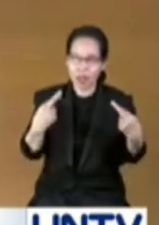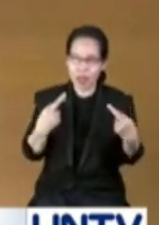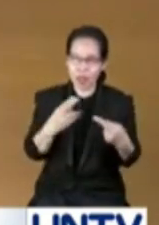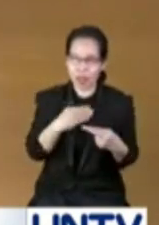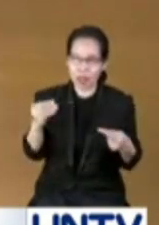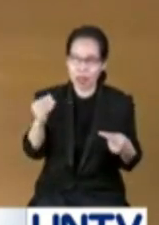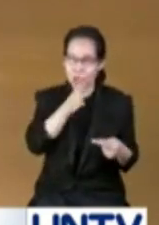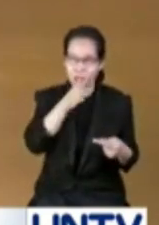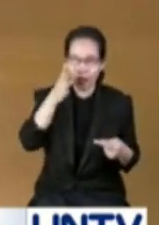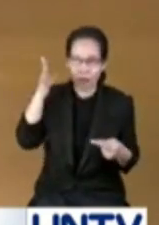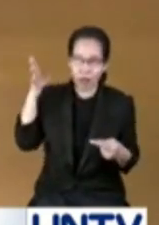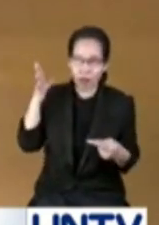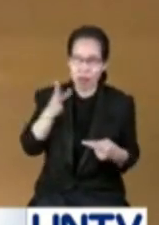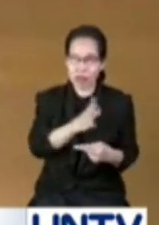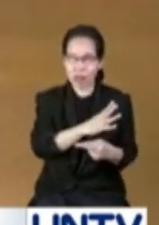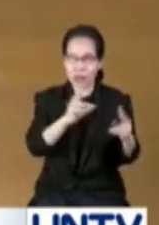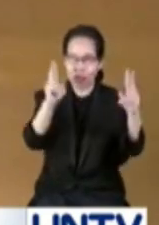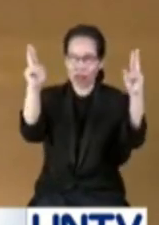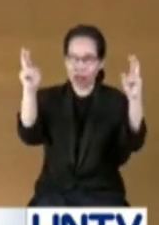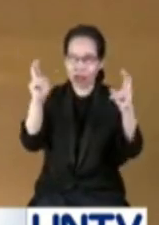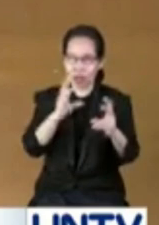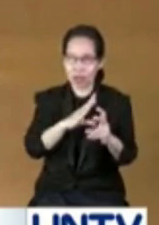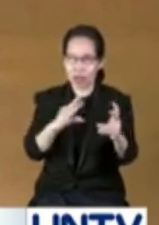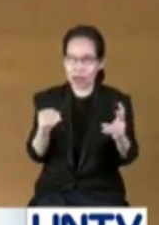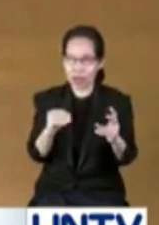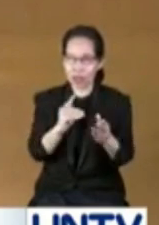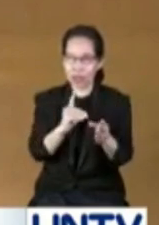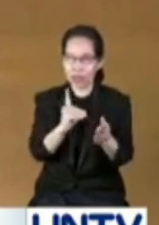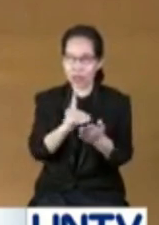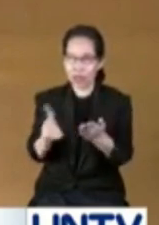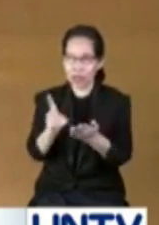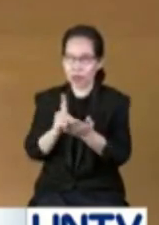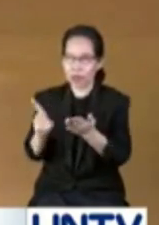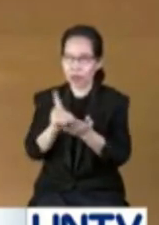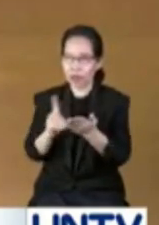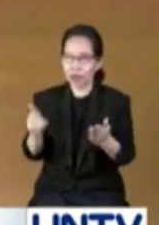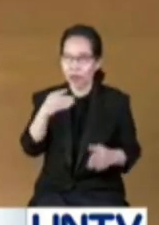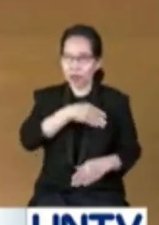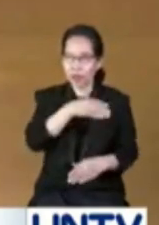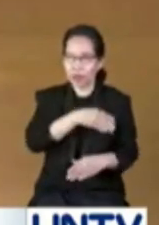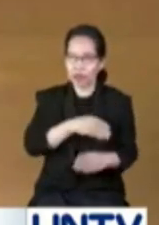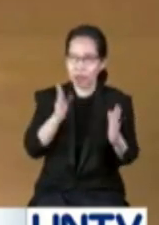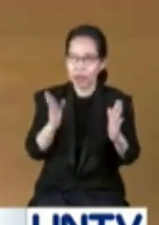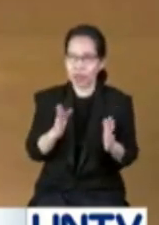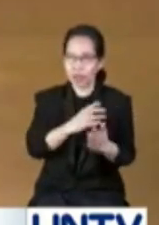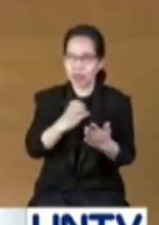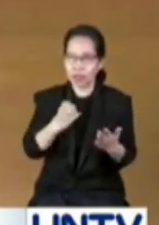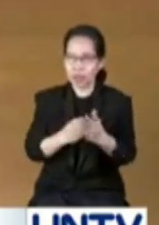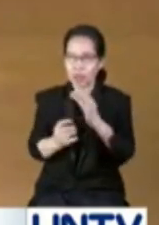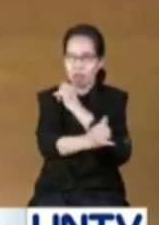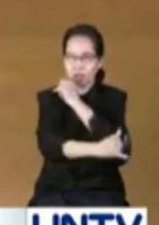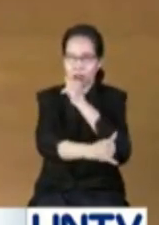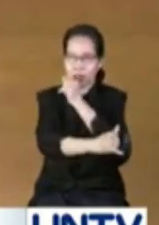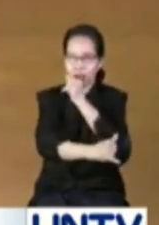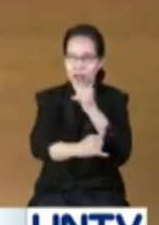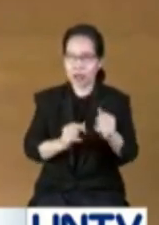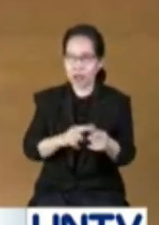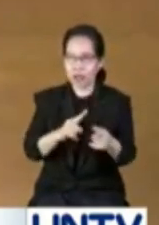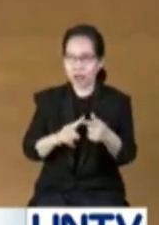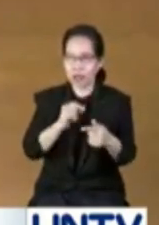patent titles naman ang naibigay sa mga benepisyaryo nito sa buong bansa. Hindi pa dito